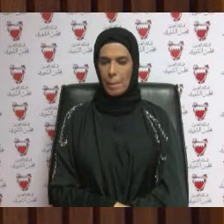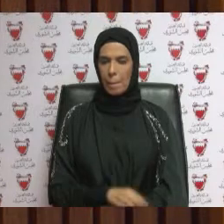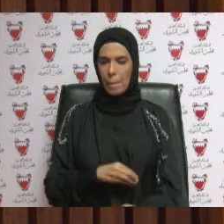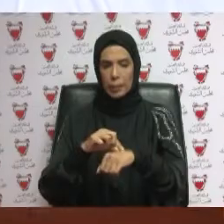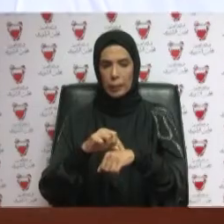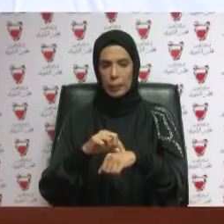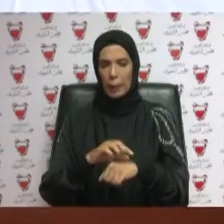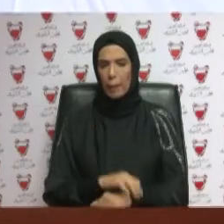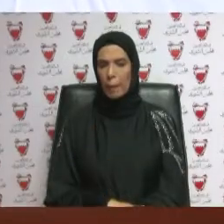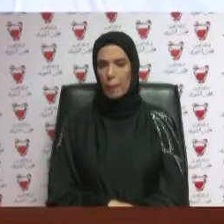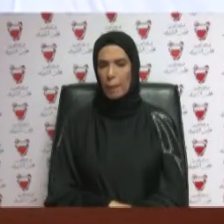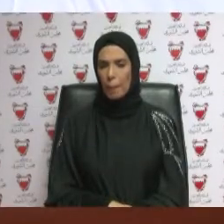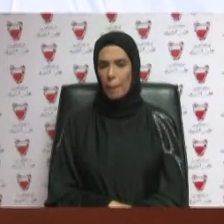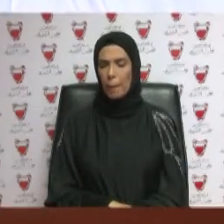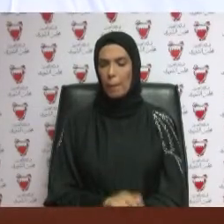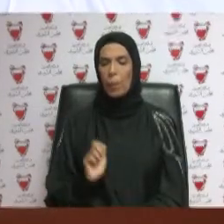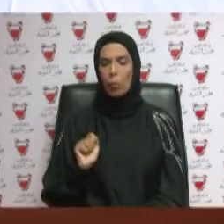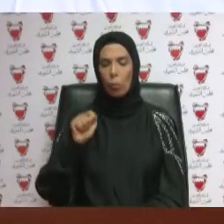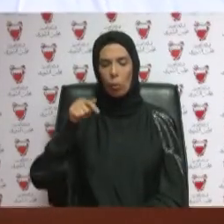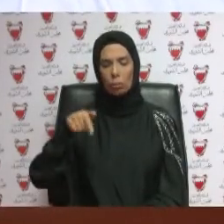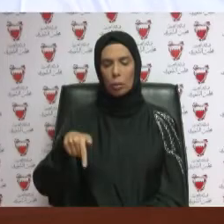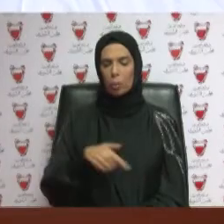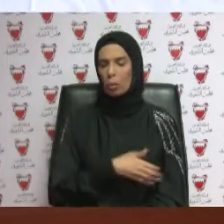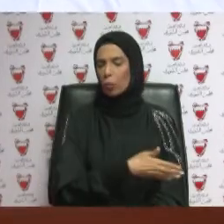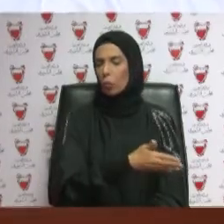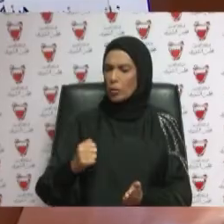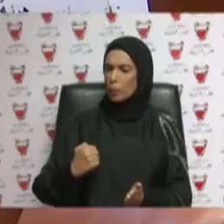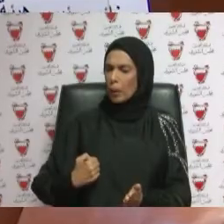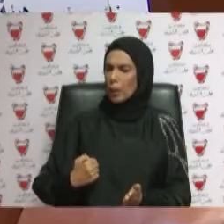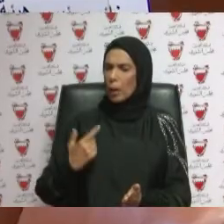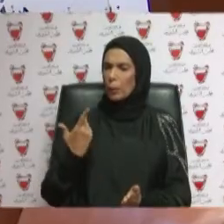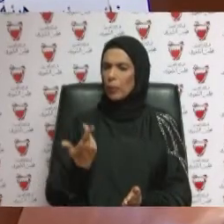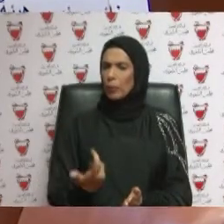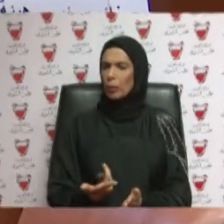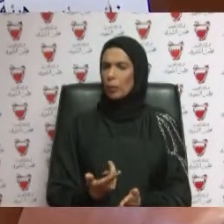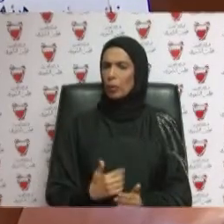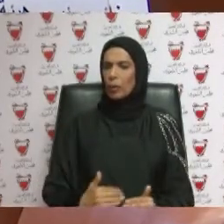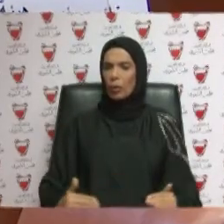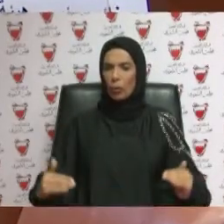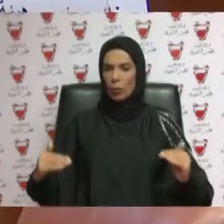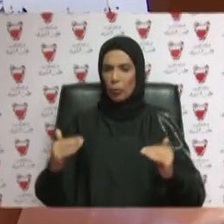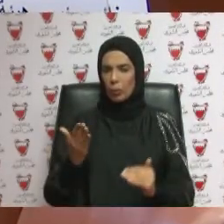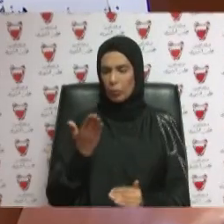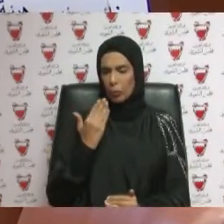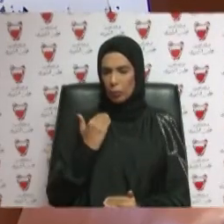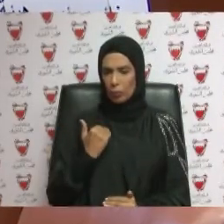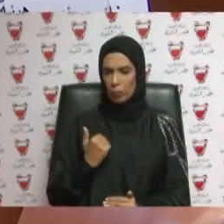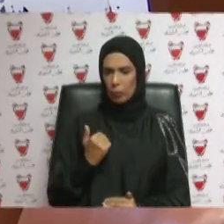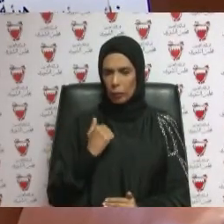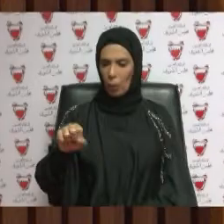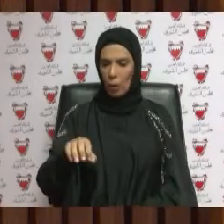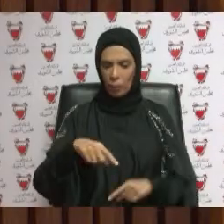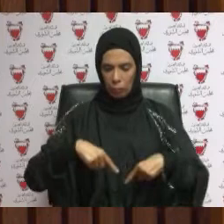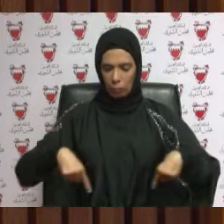يستبدل بنص المادة 3 من المرسوم بقانون رقم 2 لسنة 1994 بشأن